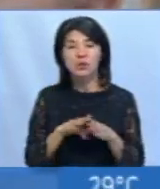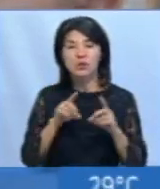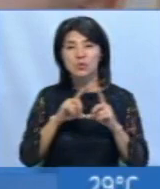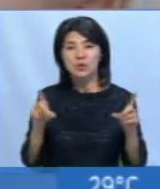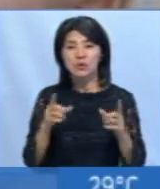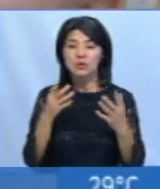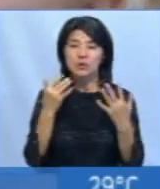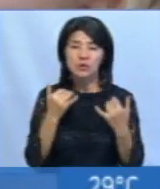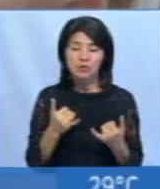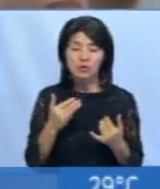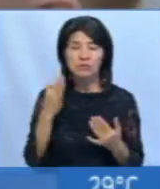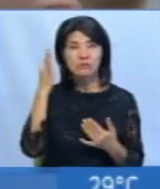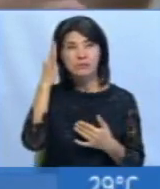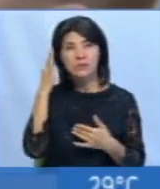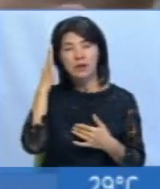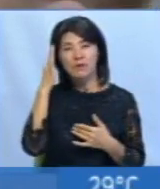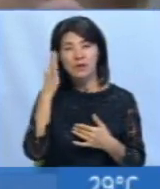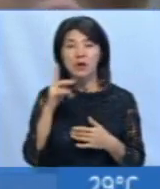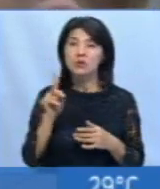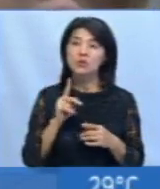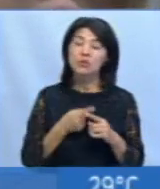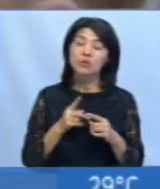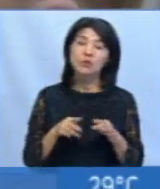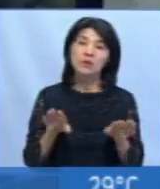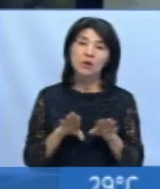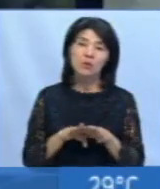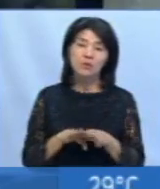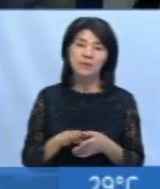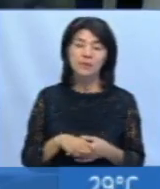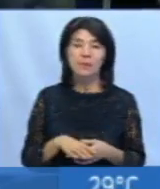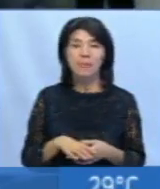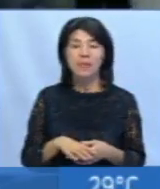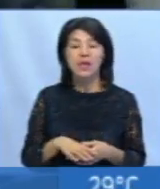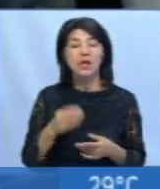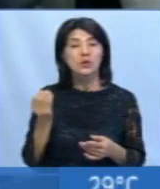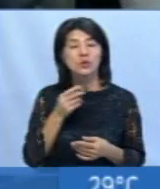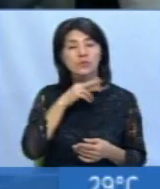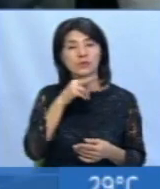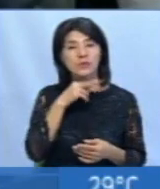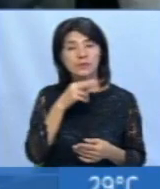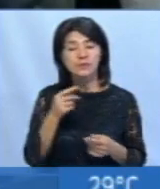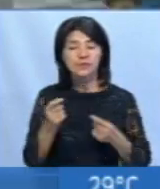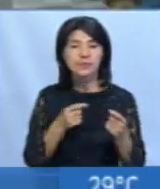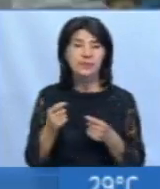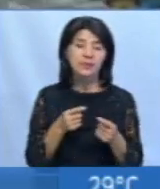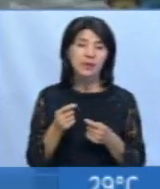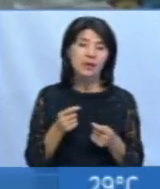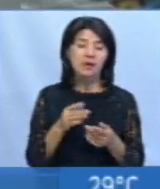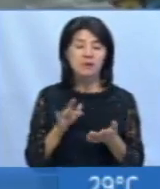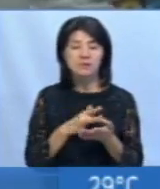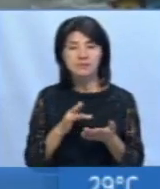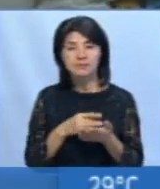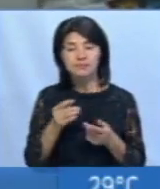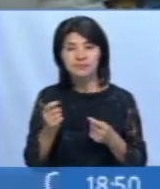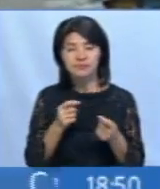себе не представляла, что это такое. Кроме этого, вниманием руководства не обделены и сотрудники самого